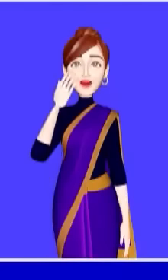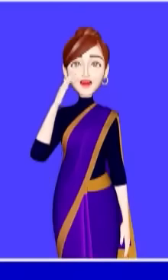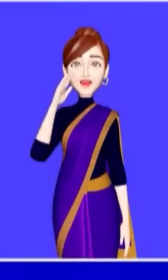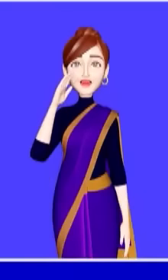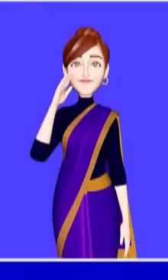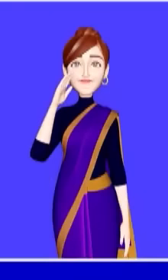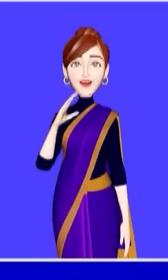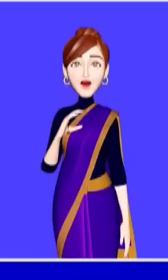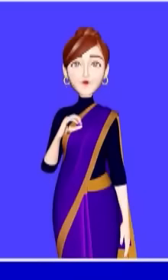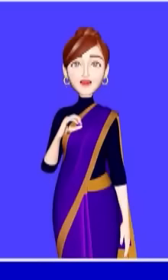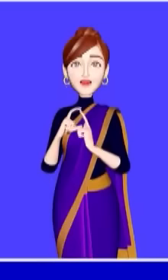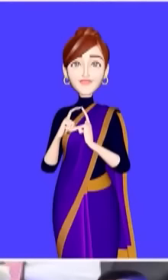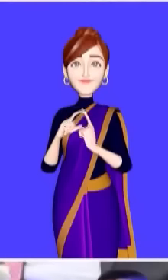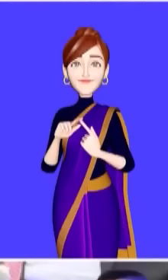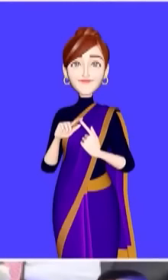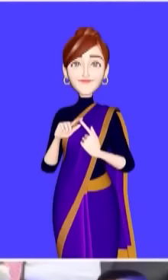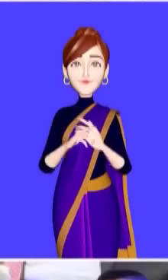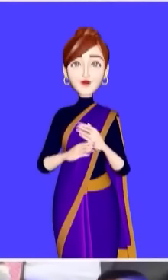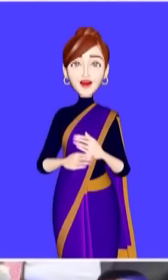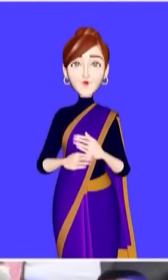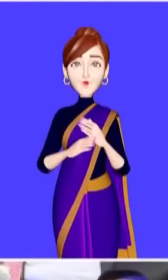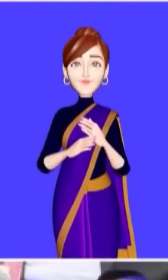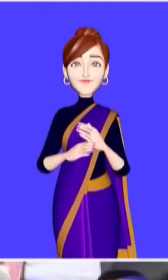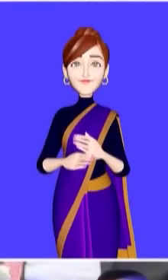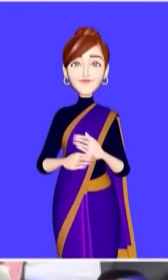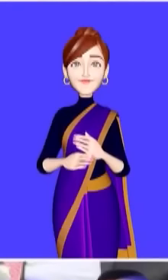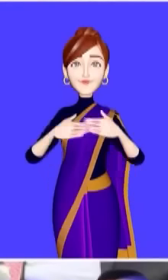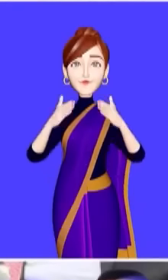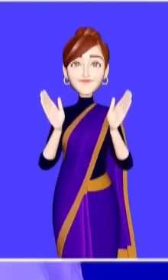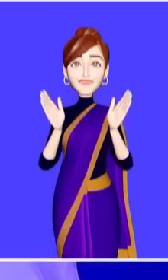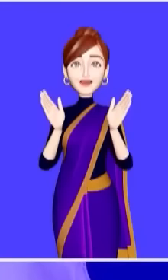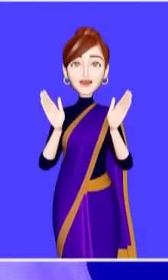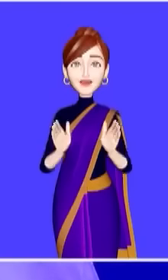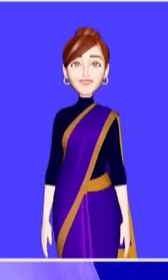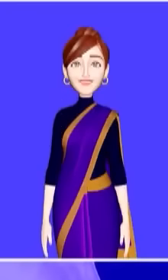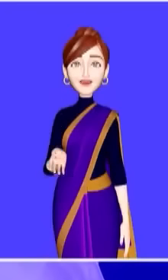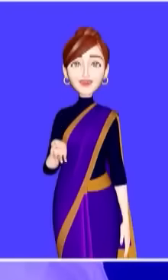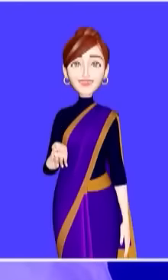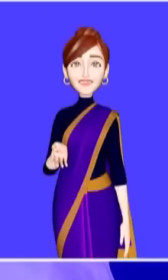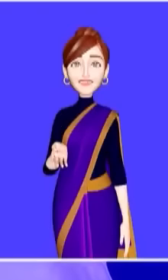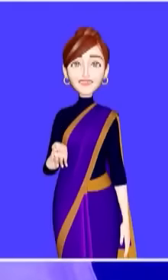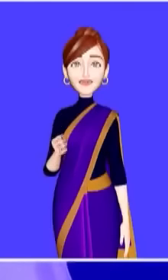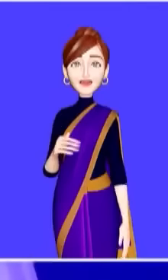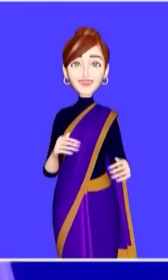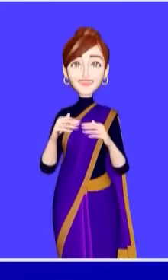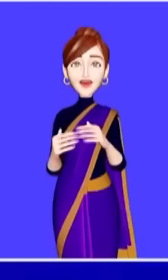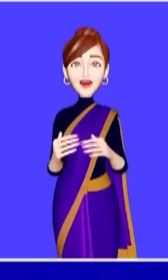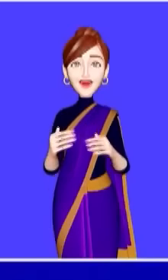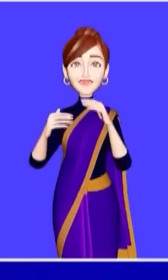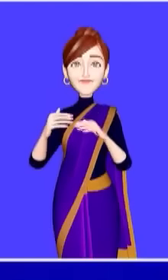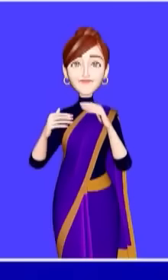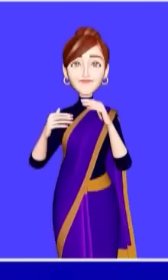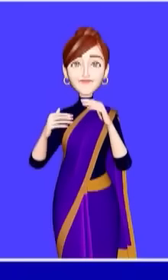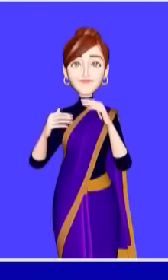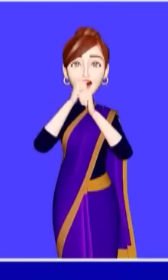इन हो। साथियों, हमें चिल्ड्रन सेफ्टी के प्रति और अधिक